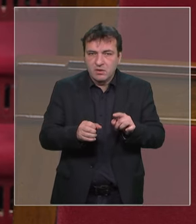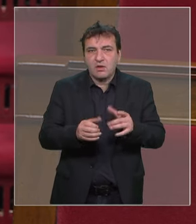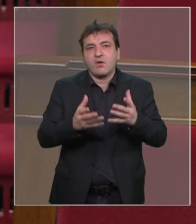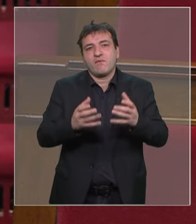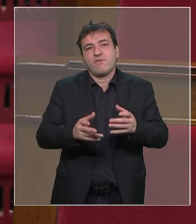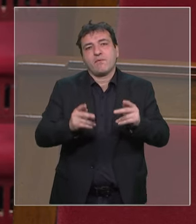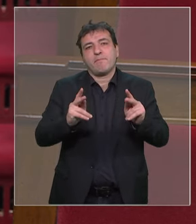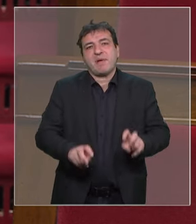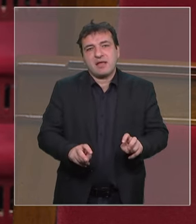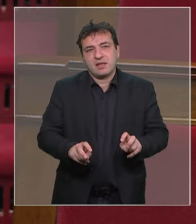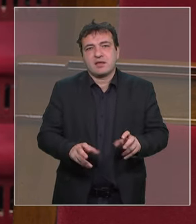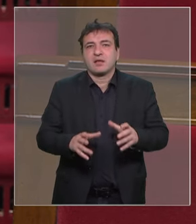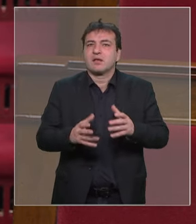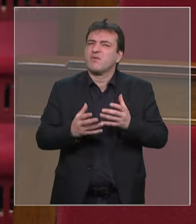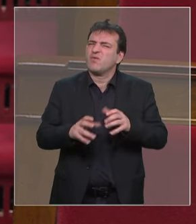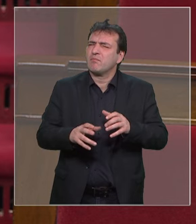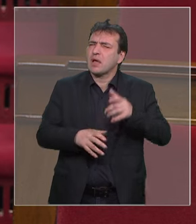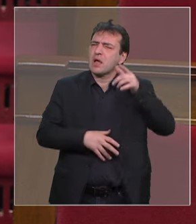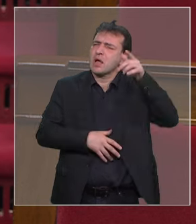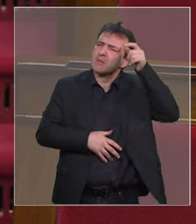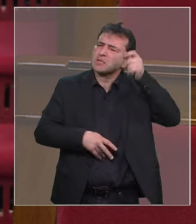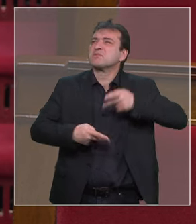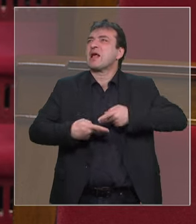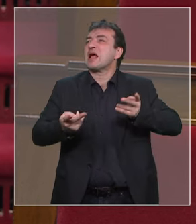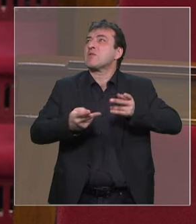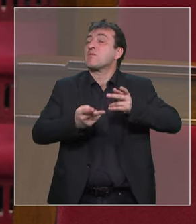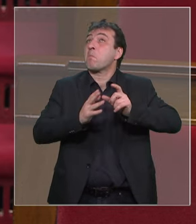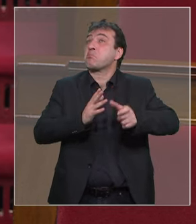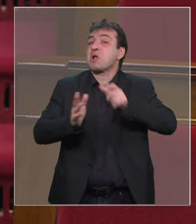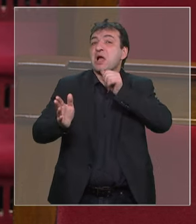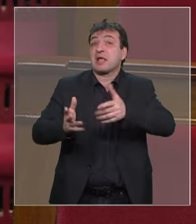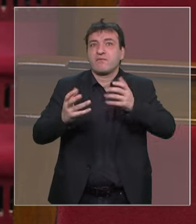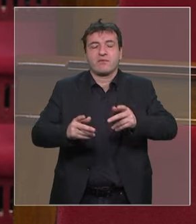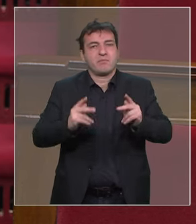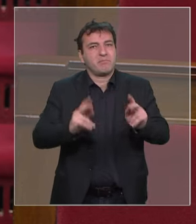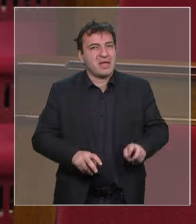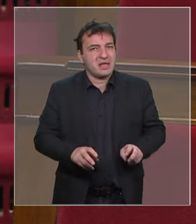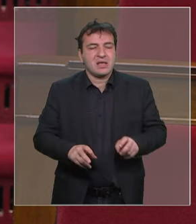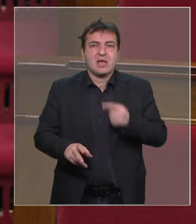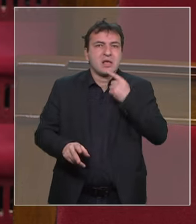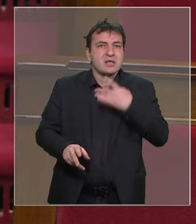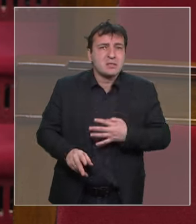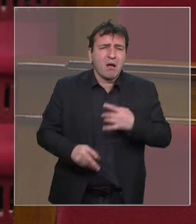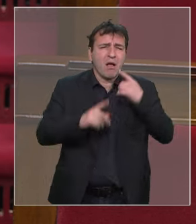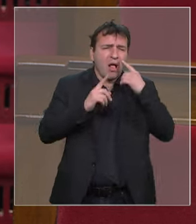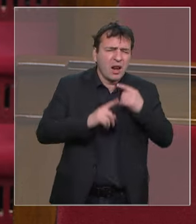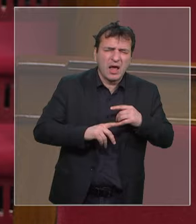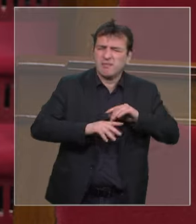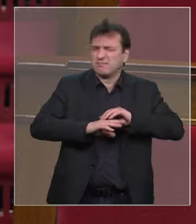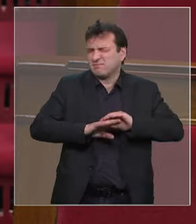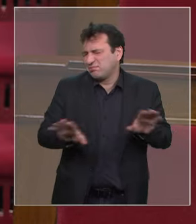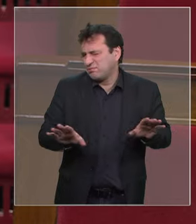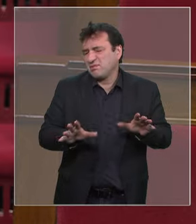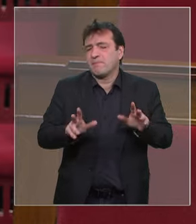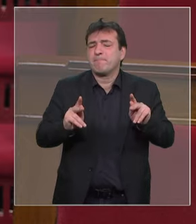ne voulons pas d'annonce présidentielle sans effet, nous voulons la paix. Nous ne voulons pas voir couler le sang et les larmes, nous voulons la paix. Nous